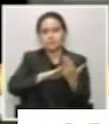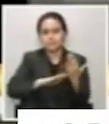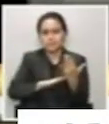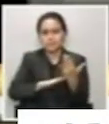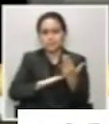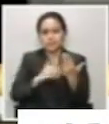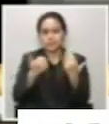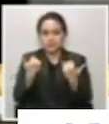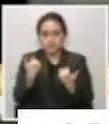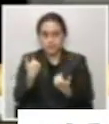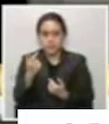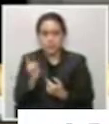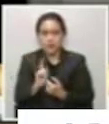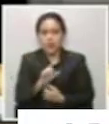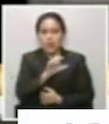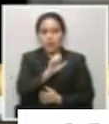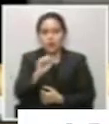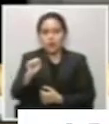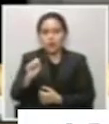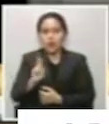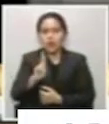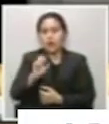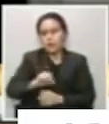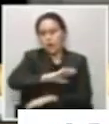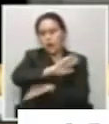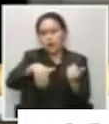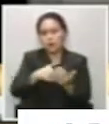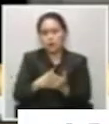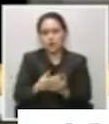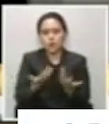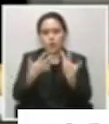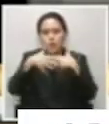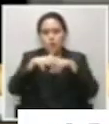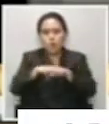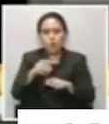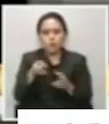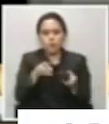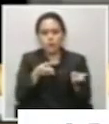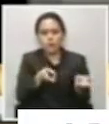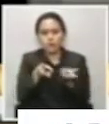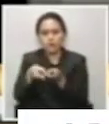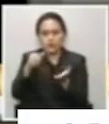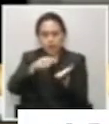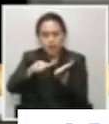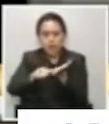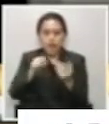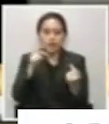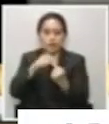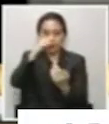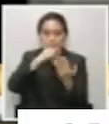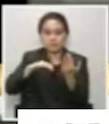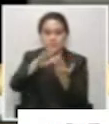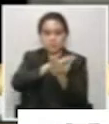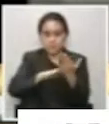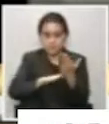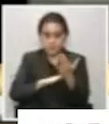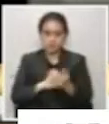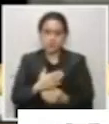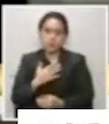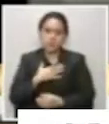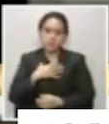าชิกทั้งสภามาร่วมกันหาทางออกให้กับบ้านเมืองผมอยากจะเรียน